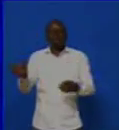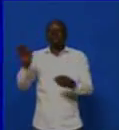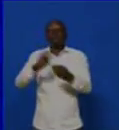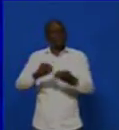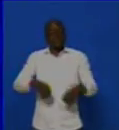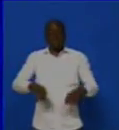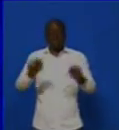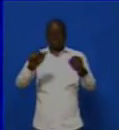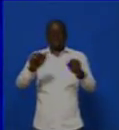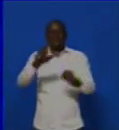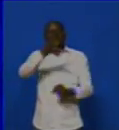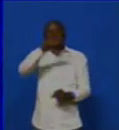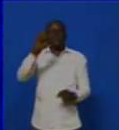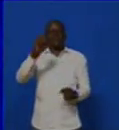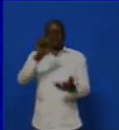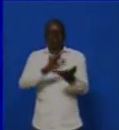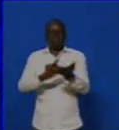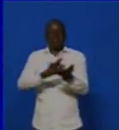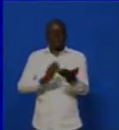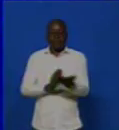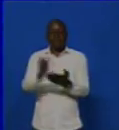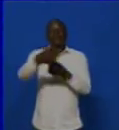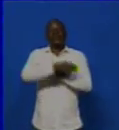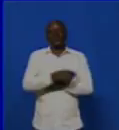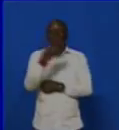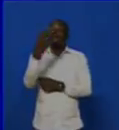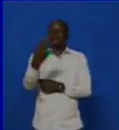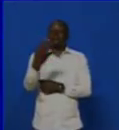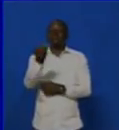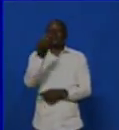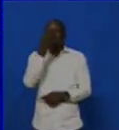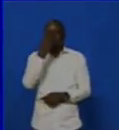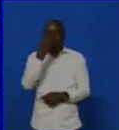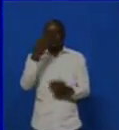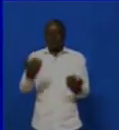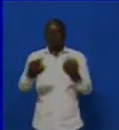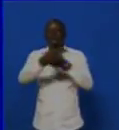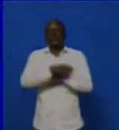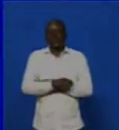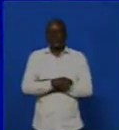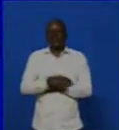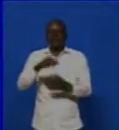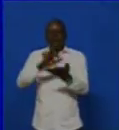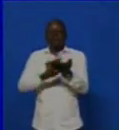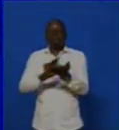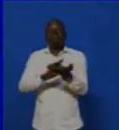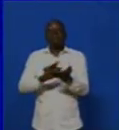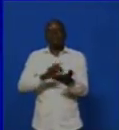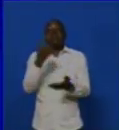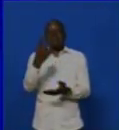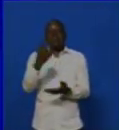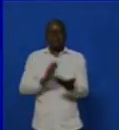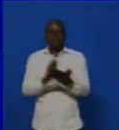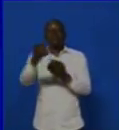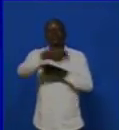D'une trentaine de comprimés par jour et en quatre prises, on en est aujourd'hui à un comprimé par prise et par jour.